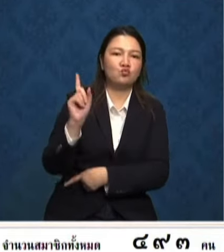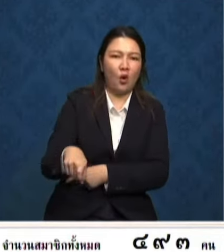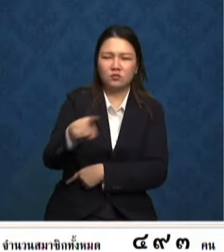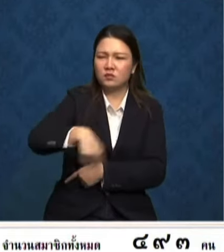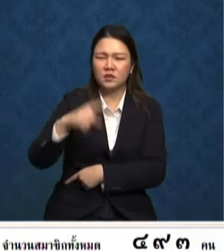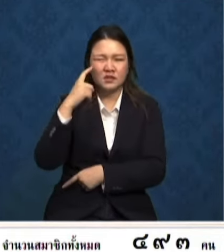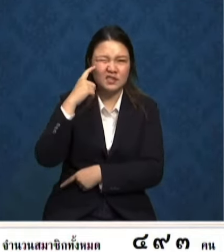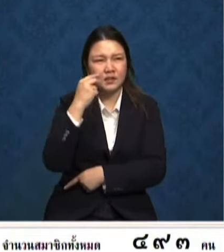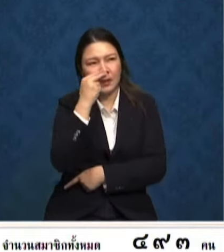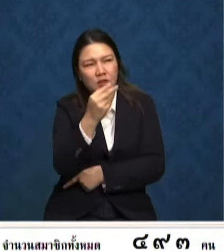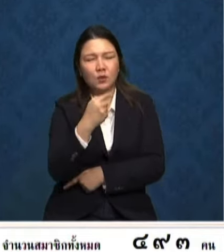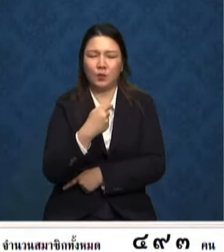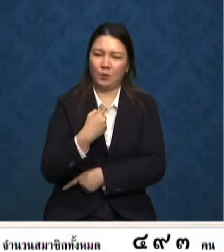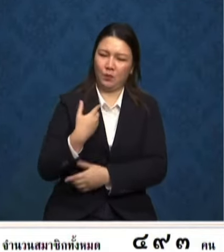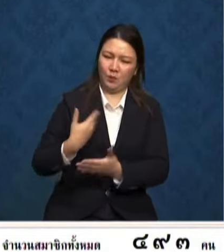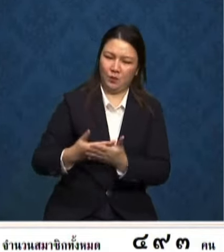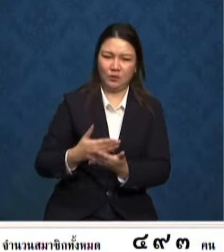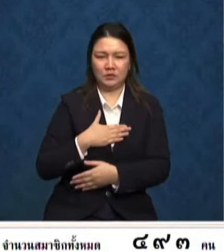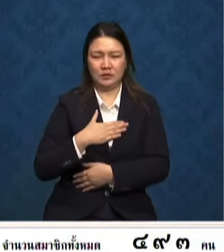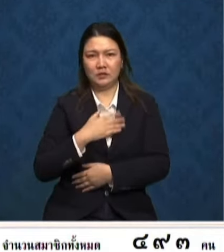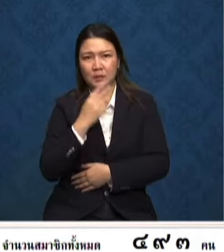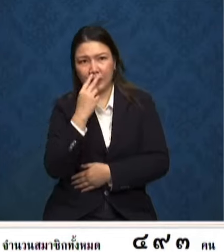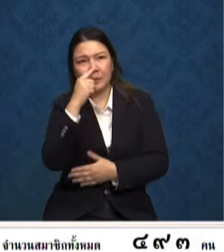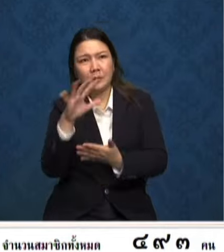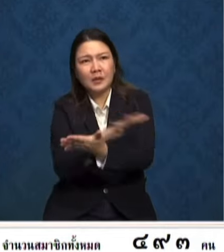ยฐานะการเงินการคลังของประเ